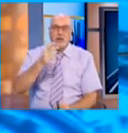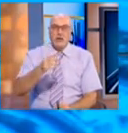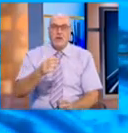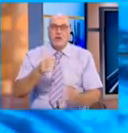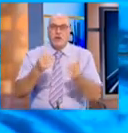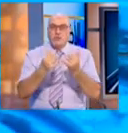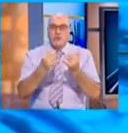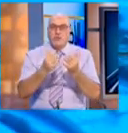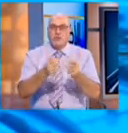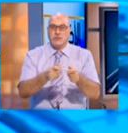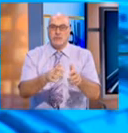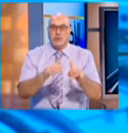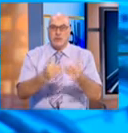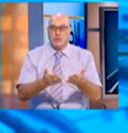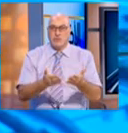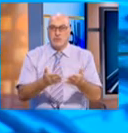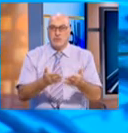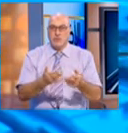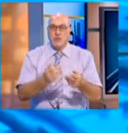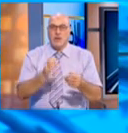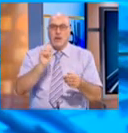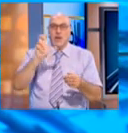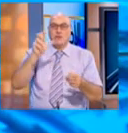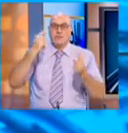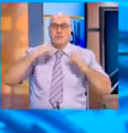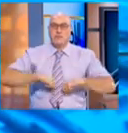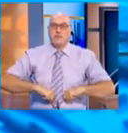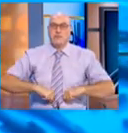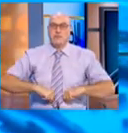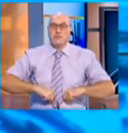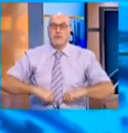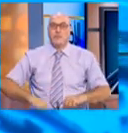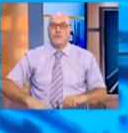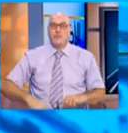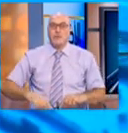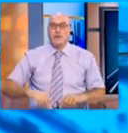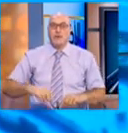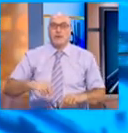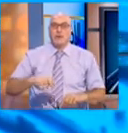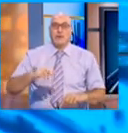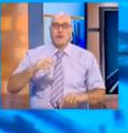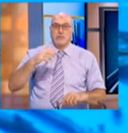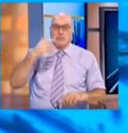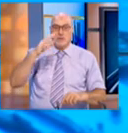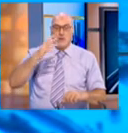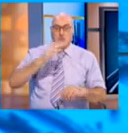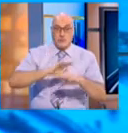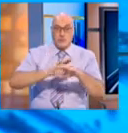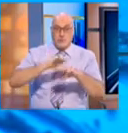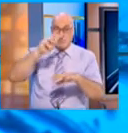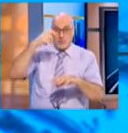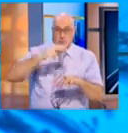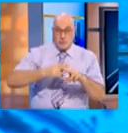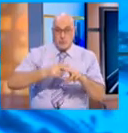الصحفي بالتلفزيون الجزائري الوزير المستشار للاتصال الناطق الرسمي السابق لرئاسة الجمهورية